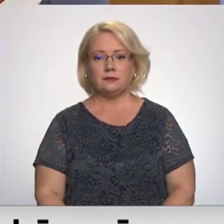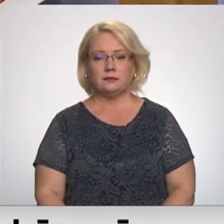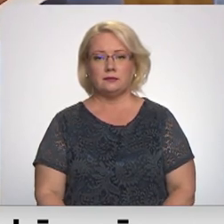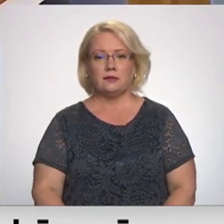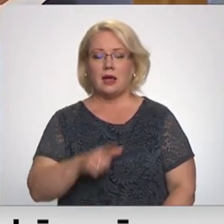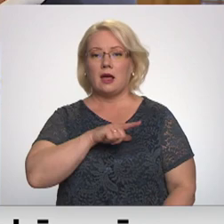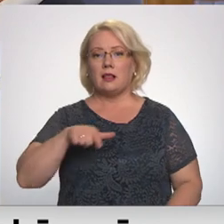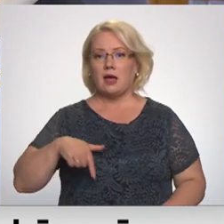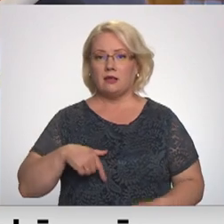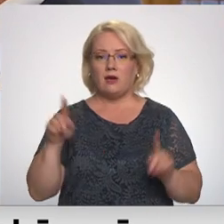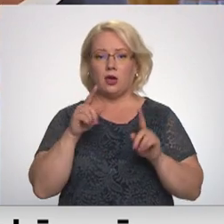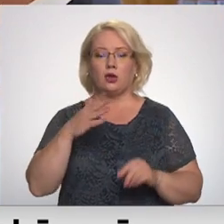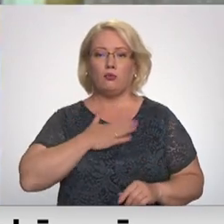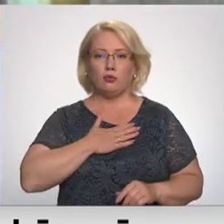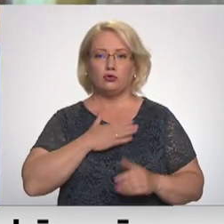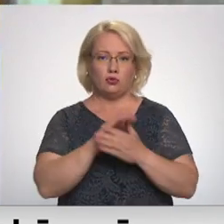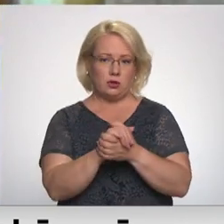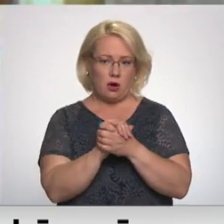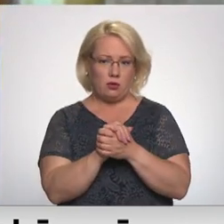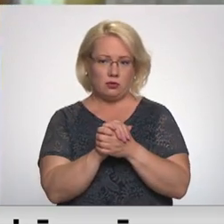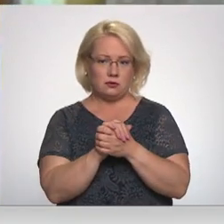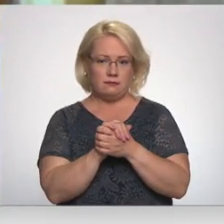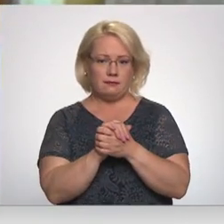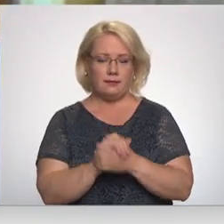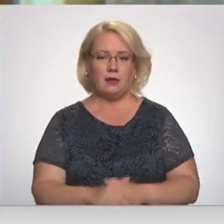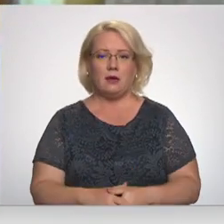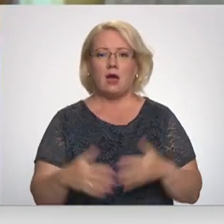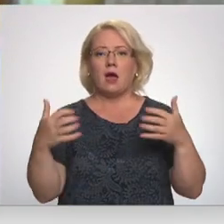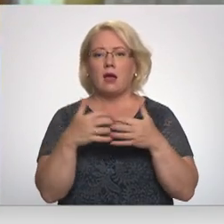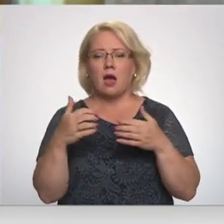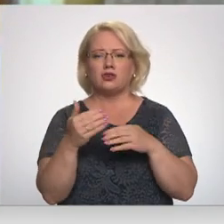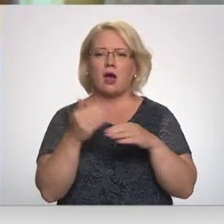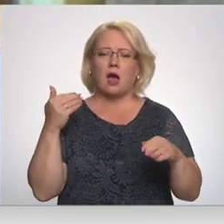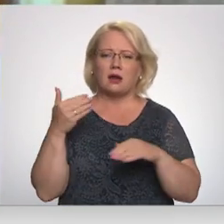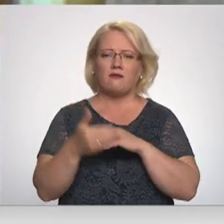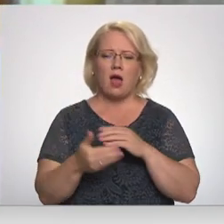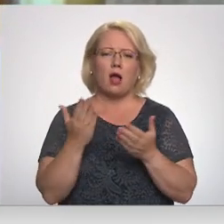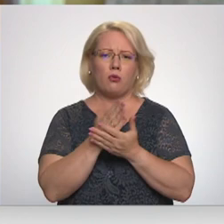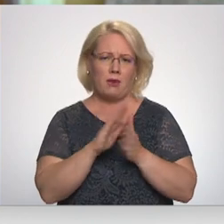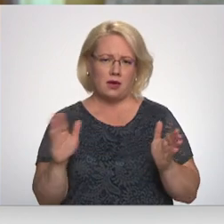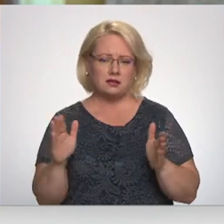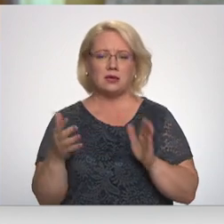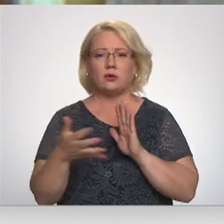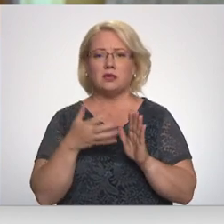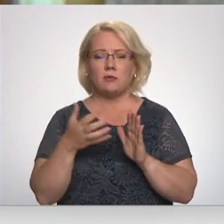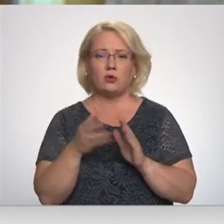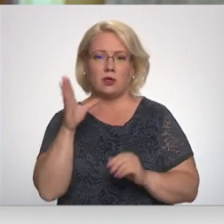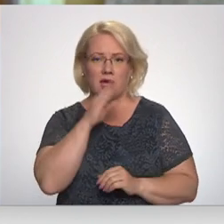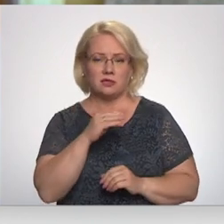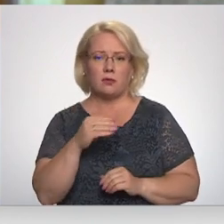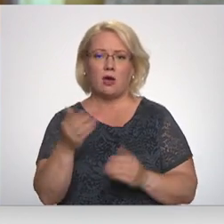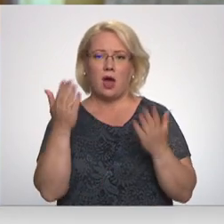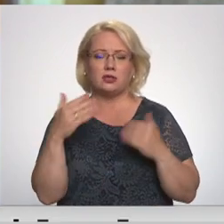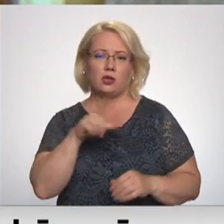слава. Латвія ir mūsu draugs. З Україною. Karš agrāk vai vēlāk tomēr beigsies, un izmantojot izdevību, vēlos